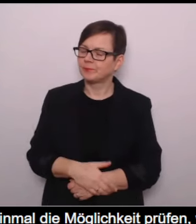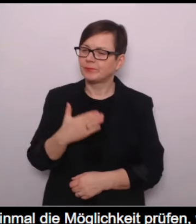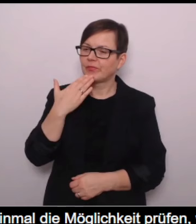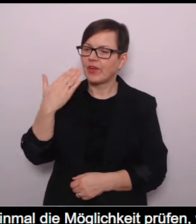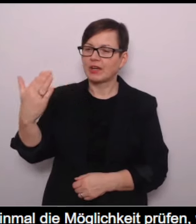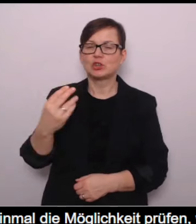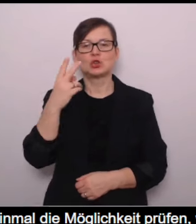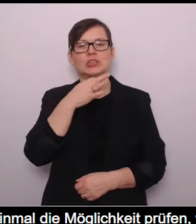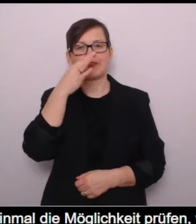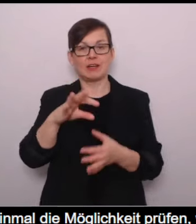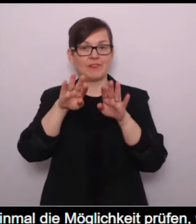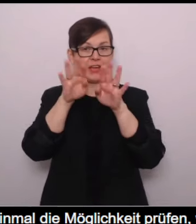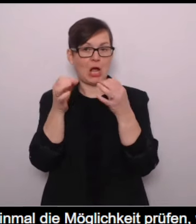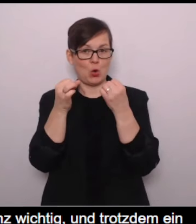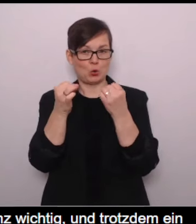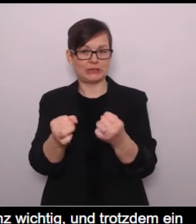Christoph Trost, DPA.